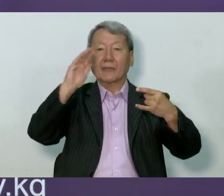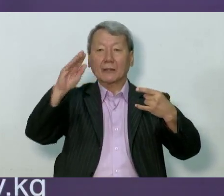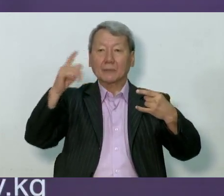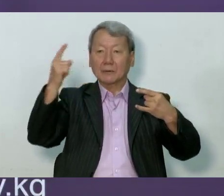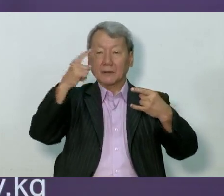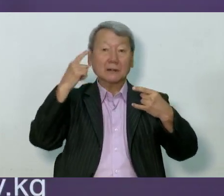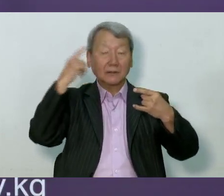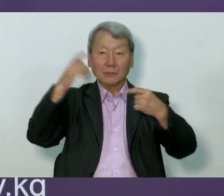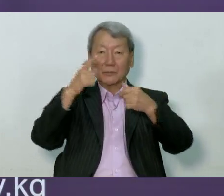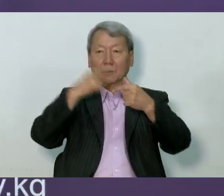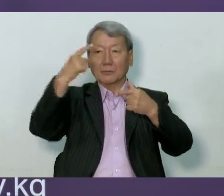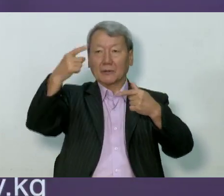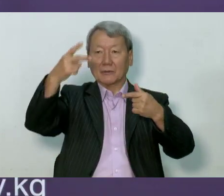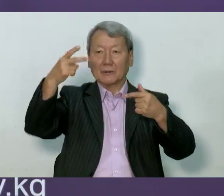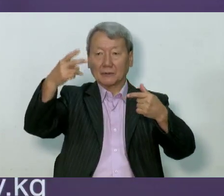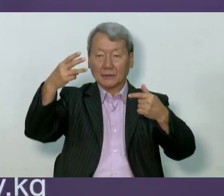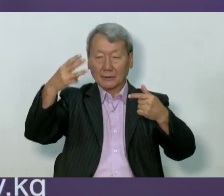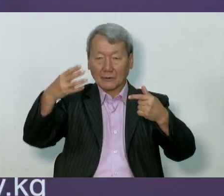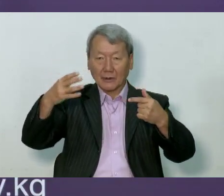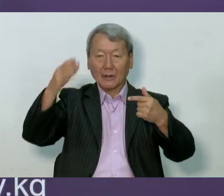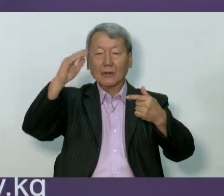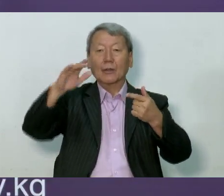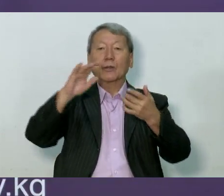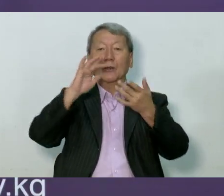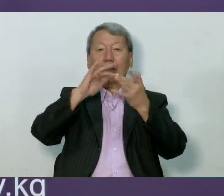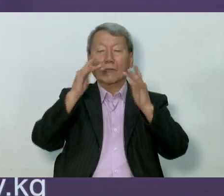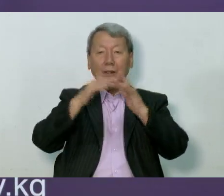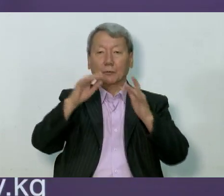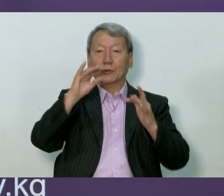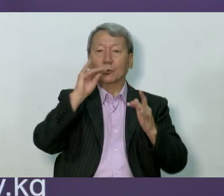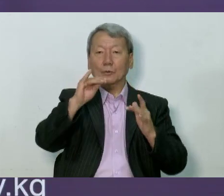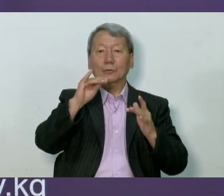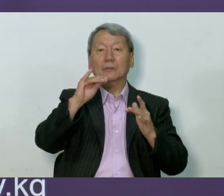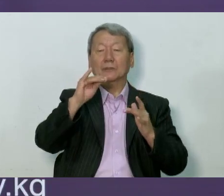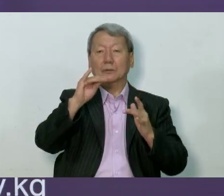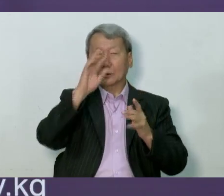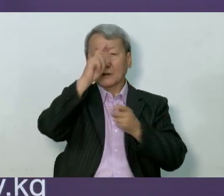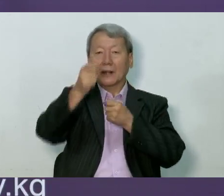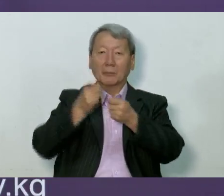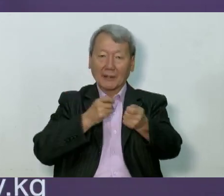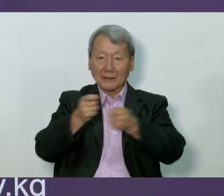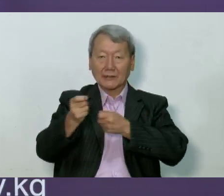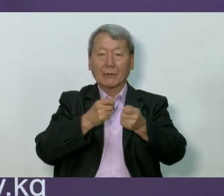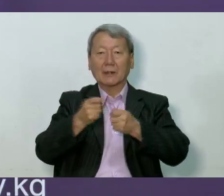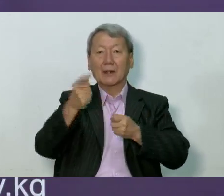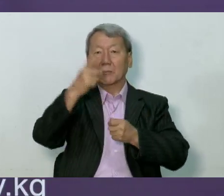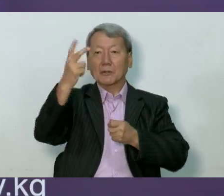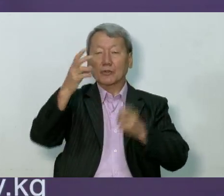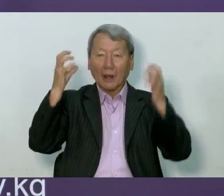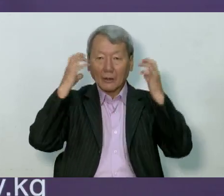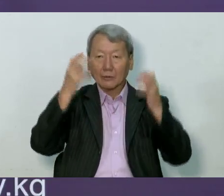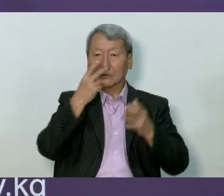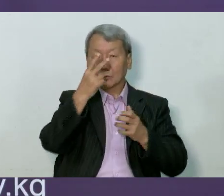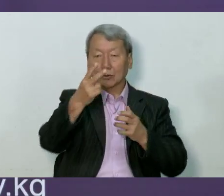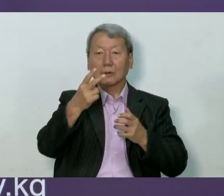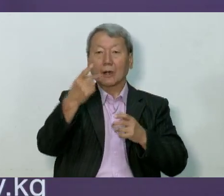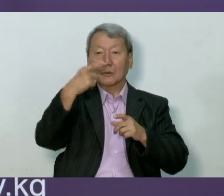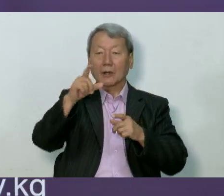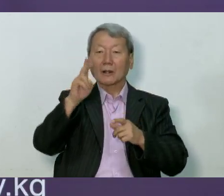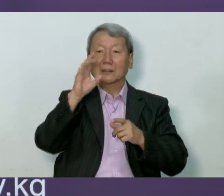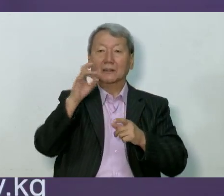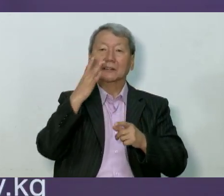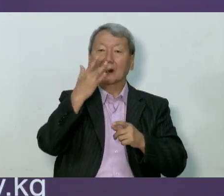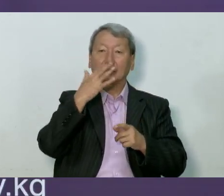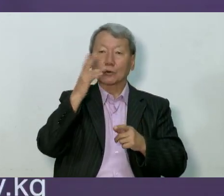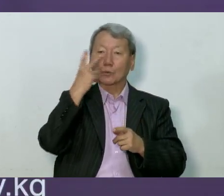радио, Кыргыз радиосу, Марал ФМ радиоларынан, ЛТРнин YouTube каналынан, Facebook'тан Кыргыз өкмөтү, социальное правительство 1-нчи радионун баракчаларынан, ошондой эле Кабар